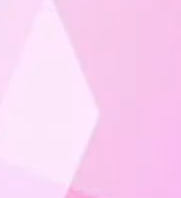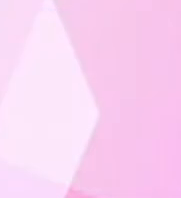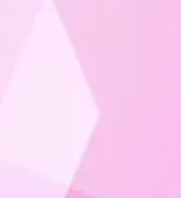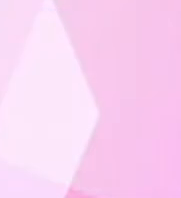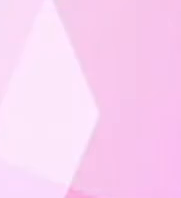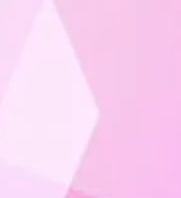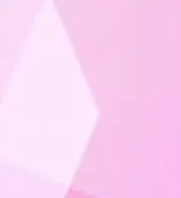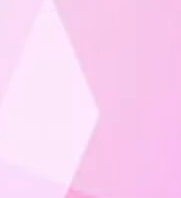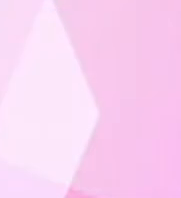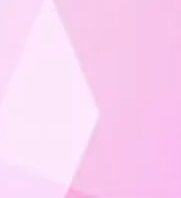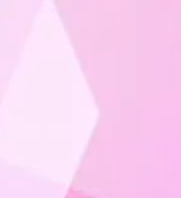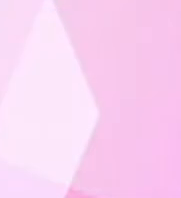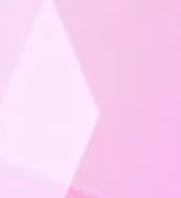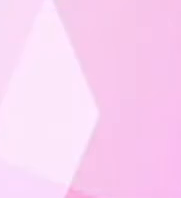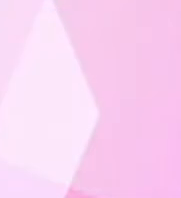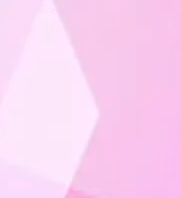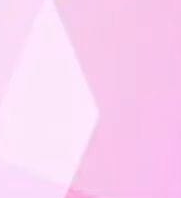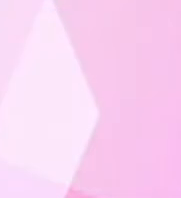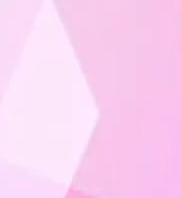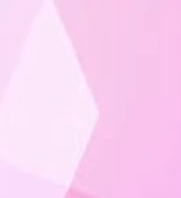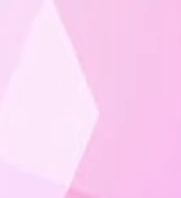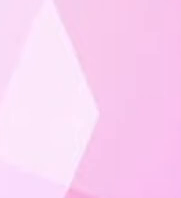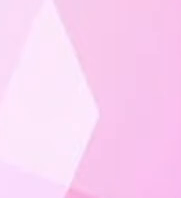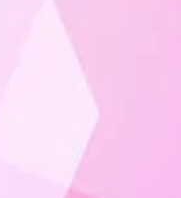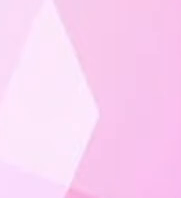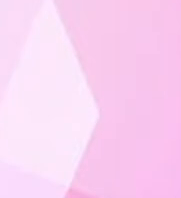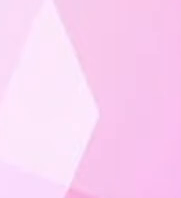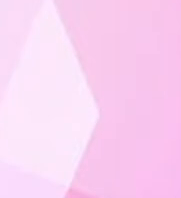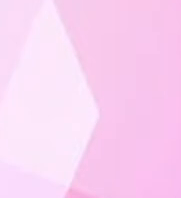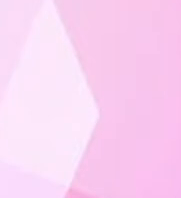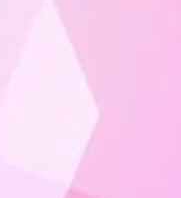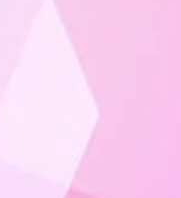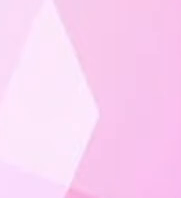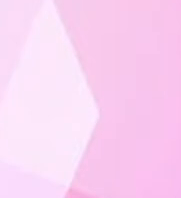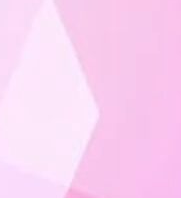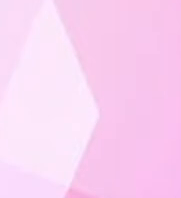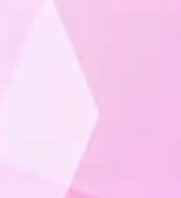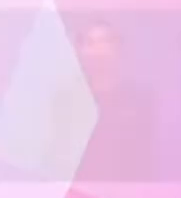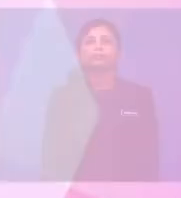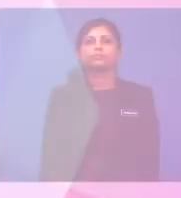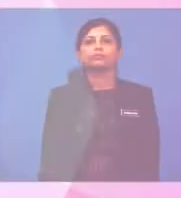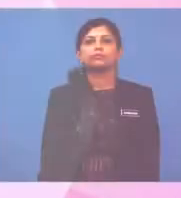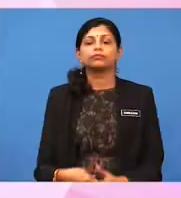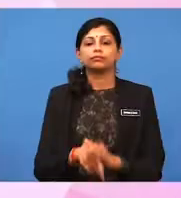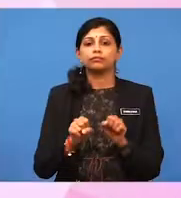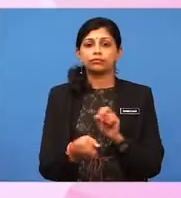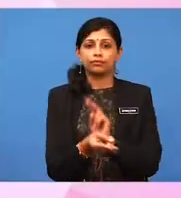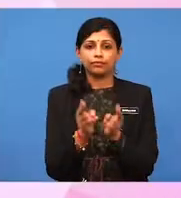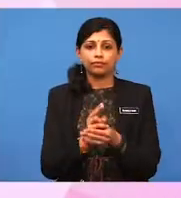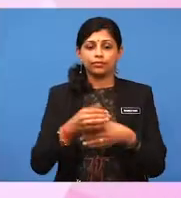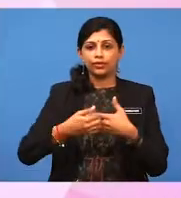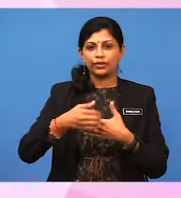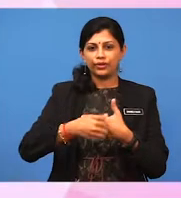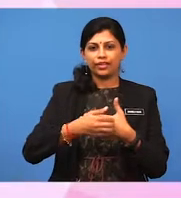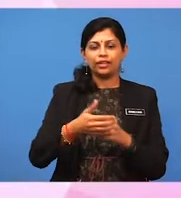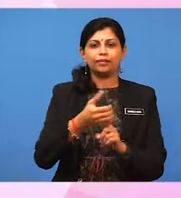dengan int dalam kurungan 2. Kod arahan akan dibaca seperti berikut. Pemboleh ubah roti